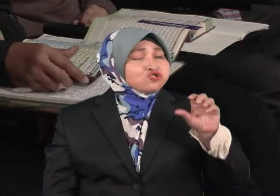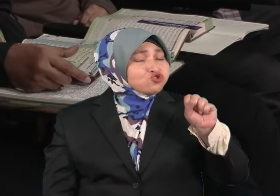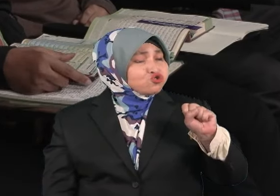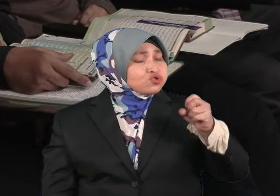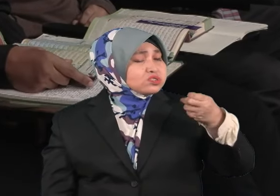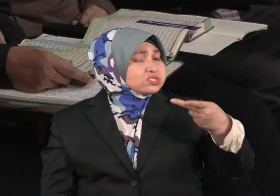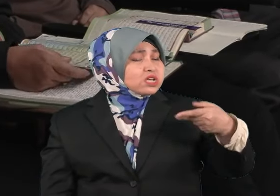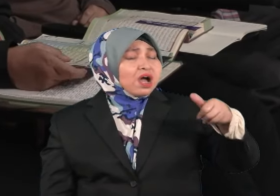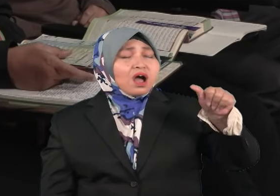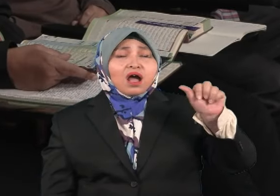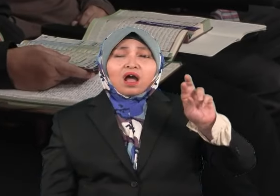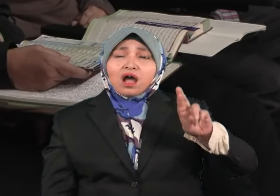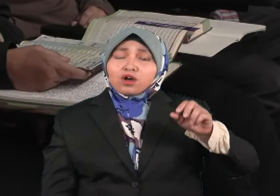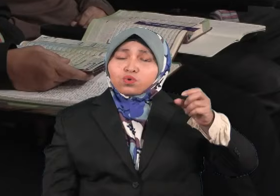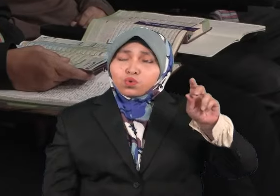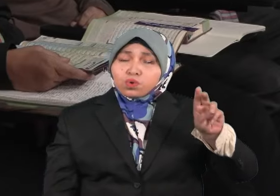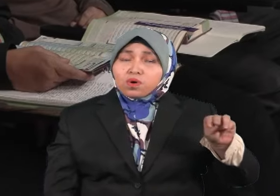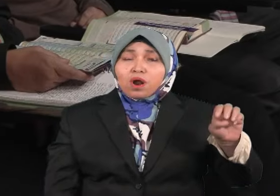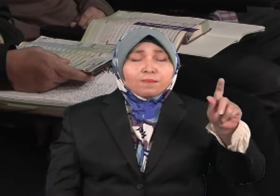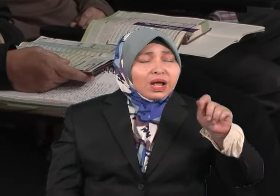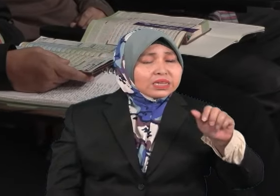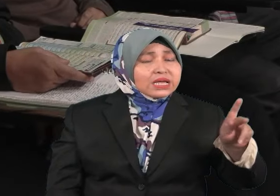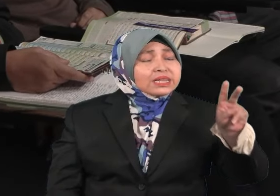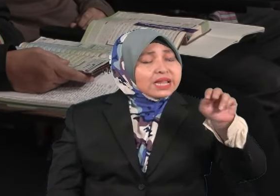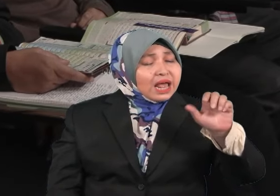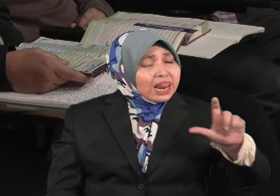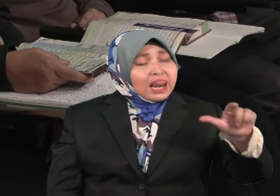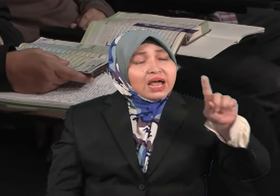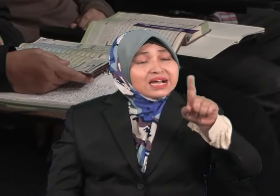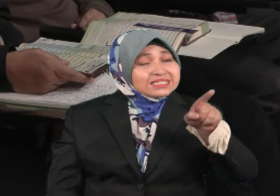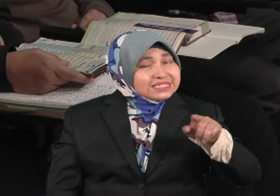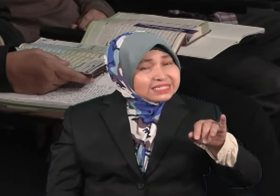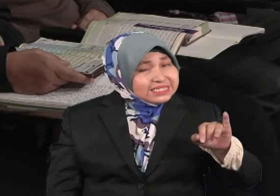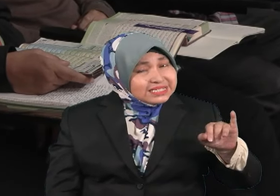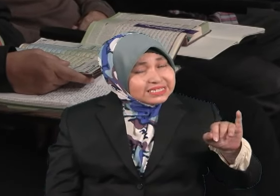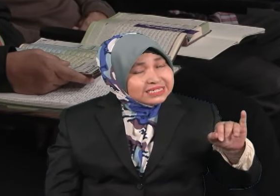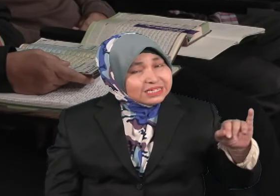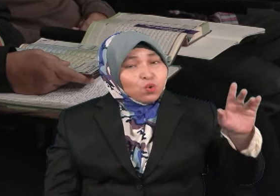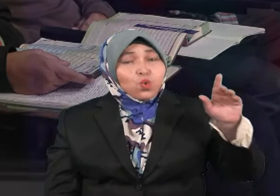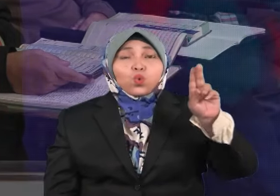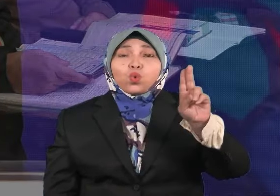Syahru Ramadan. Syahru Ramadan. Al-lazi